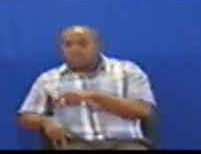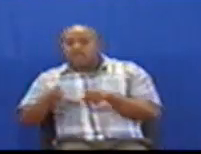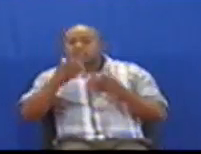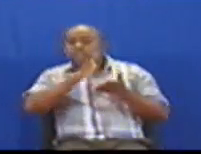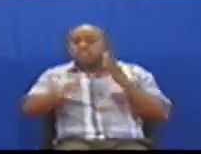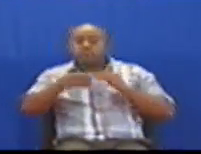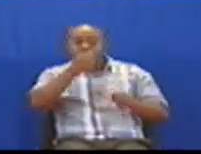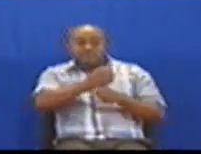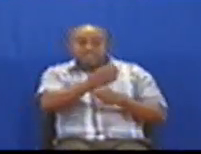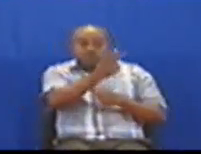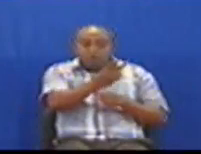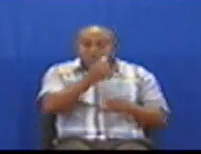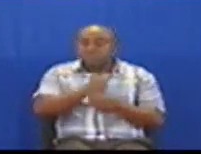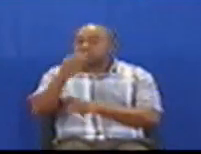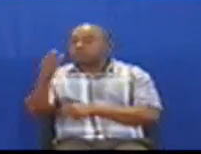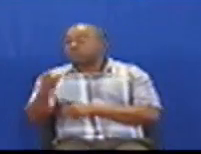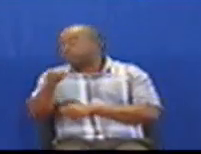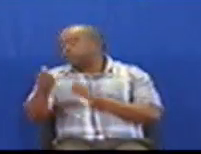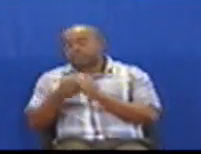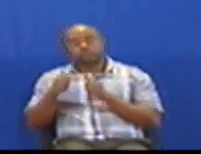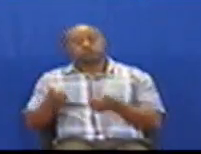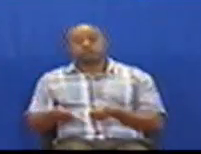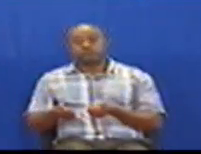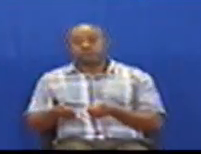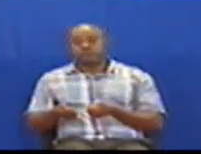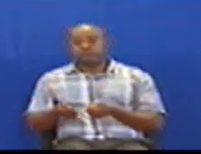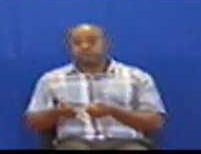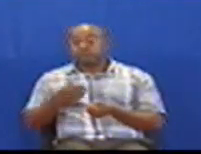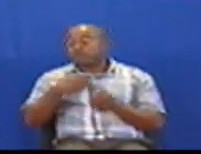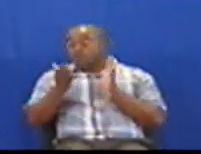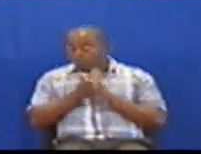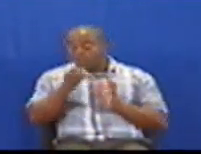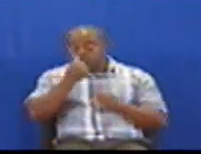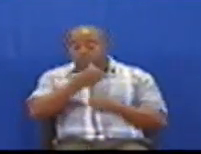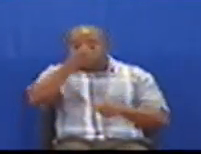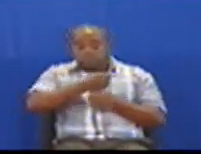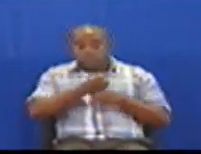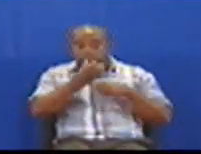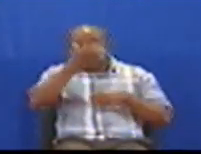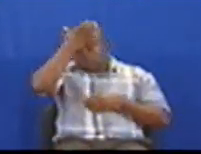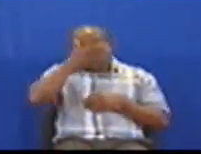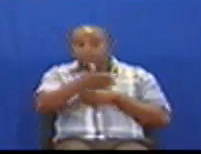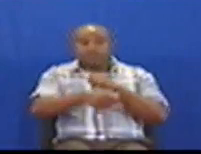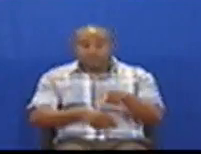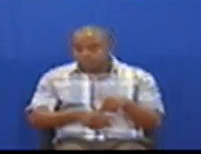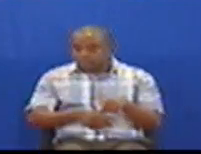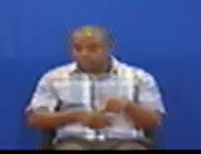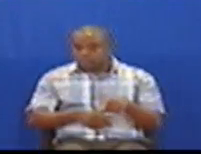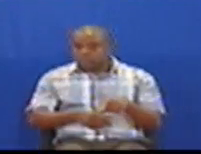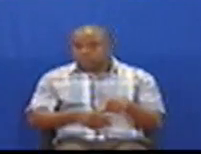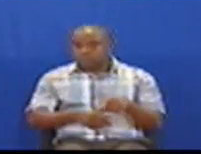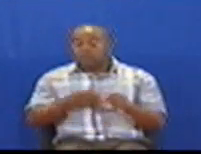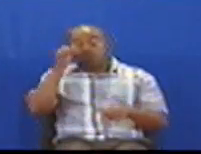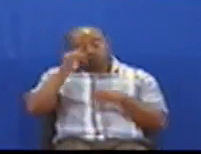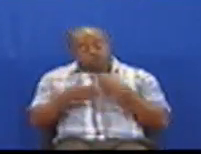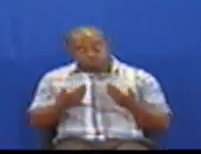Ni tatizo, Mheshimiwa Naibu Spika. Kwa hiyo naomba swala la watumishi lipewe kipaumbele cha kutosha katika wilaya ya Kaliua. Mheshimiwa Naibu